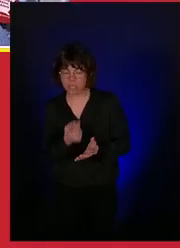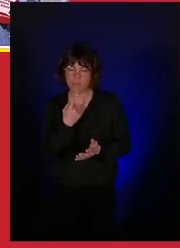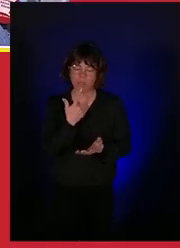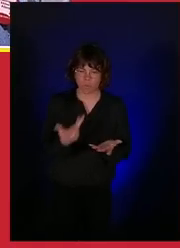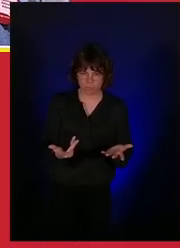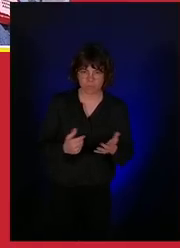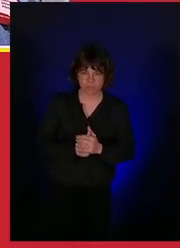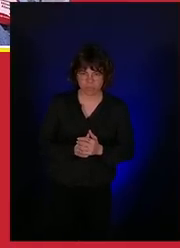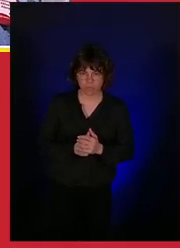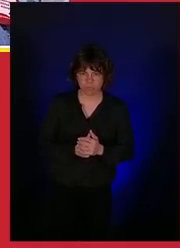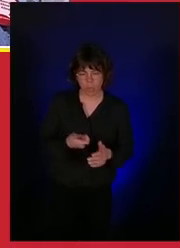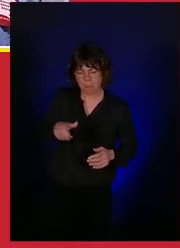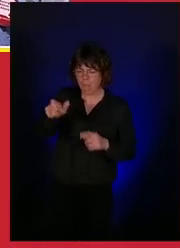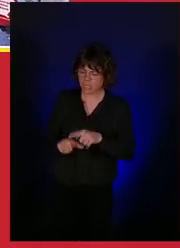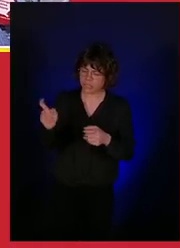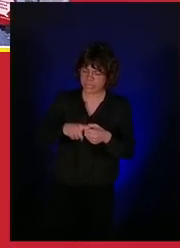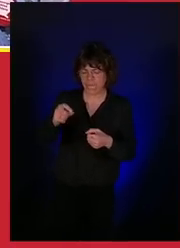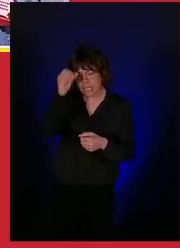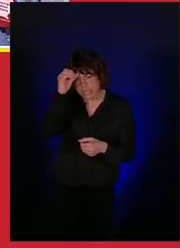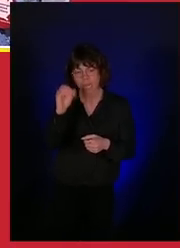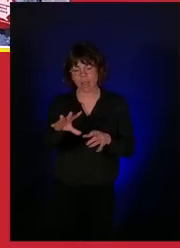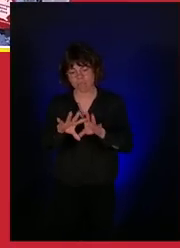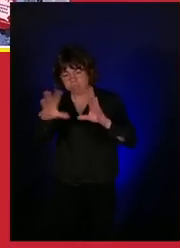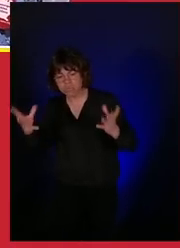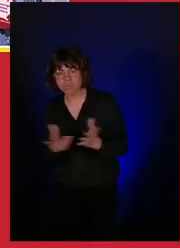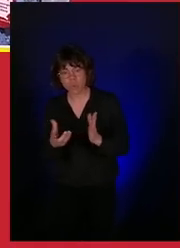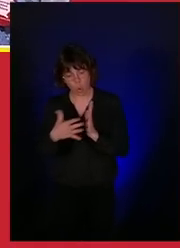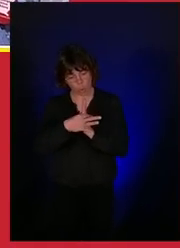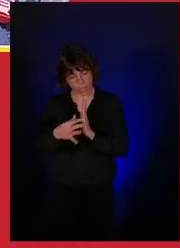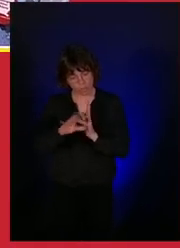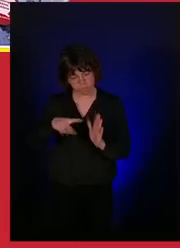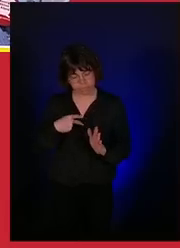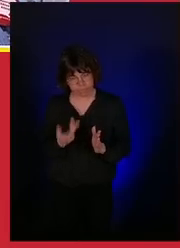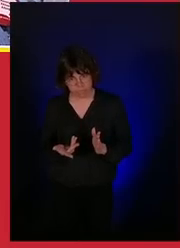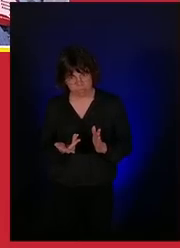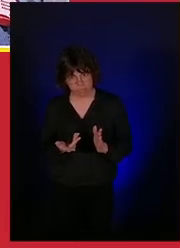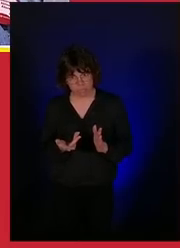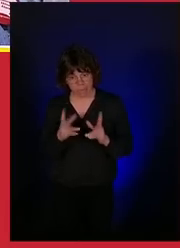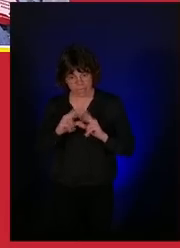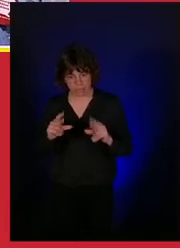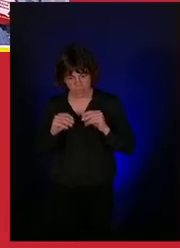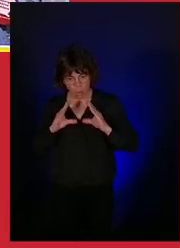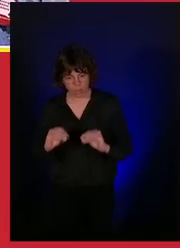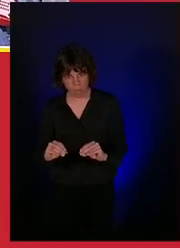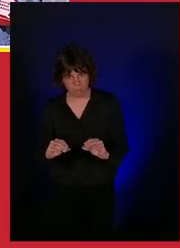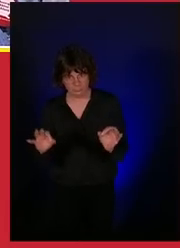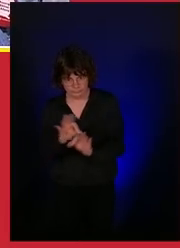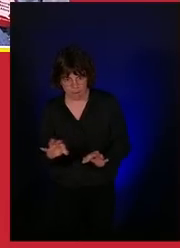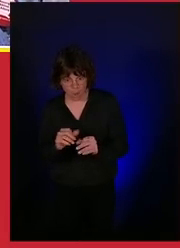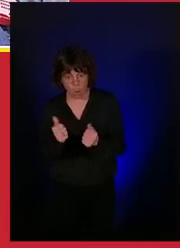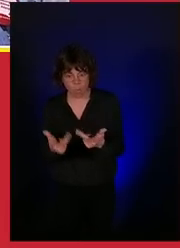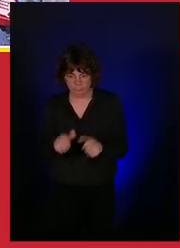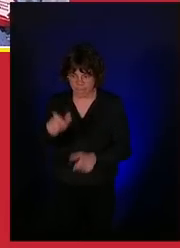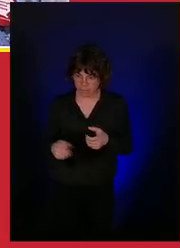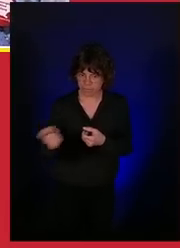c'est-à-dire lorsqu'un syndicat déclare l'ensemble de ses cotisations sans définir la réalité du nombre de